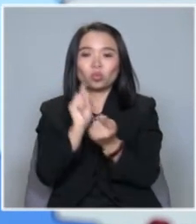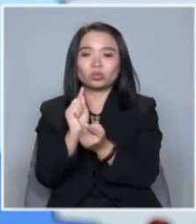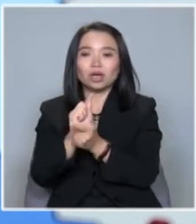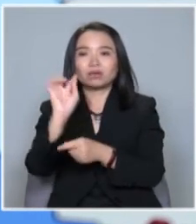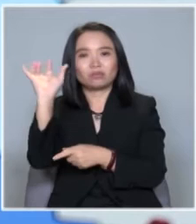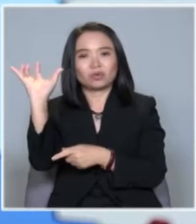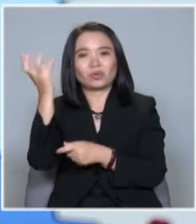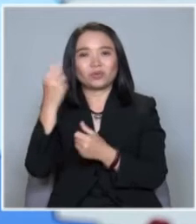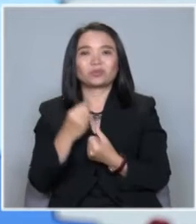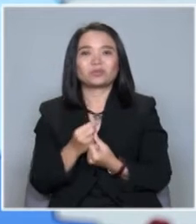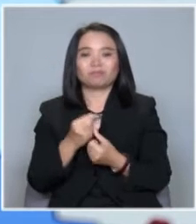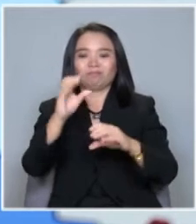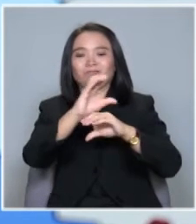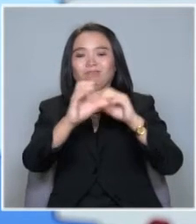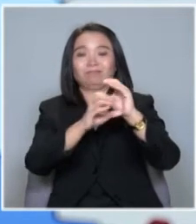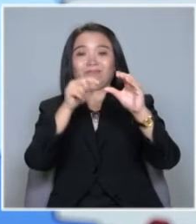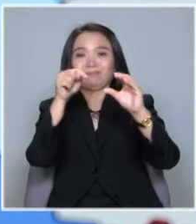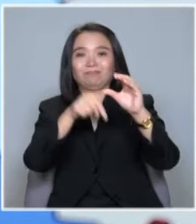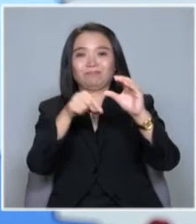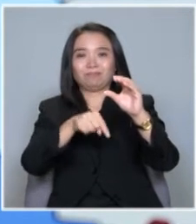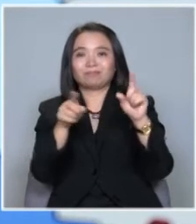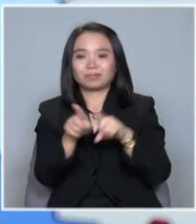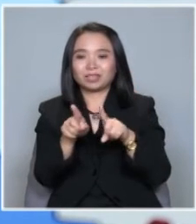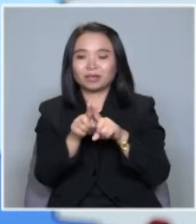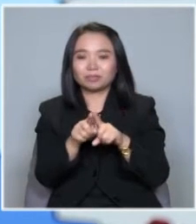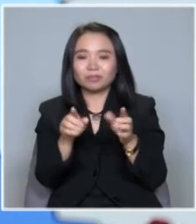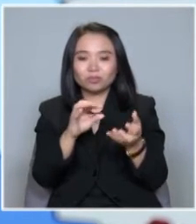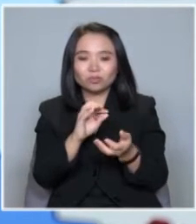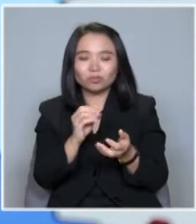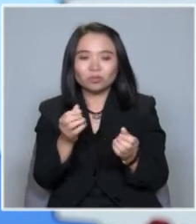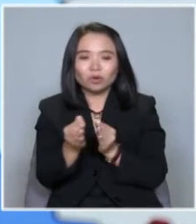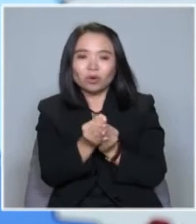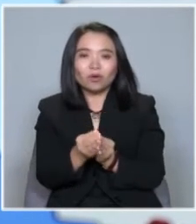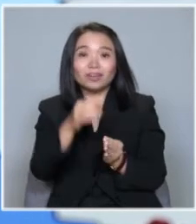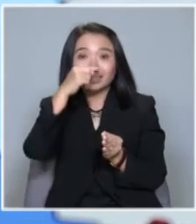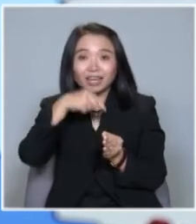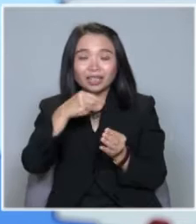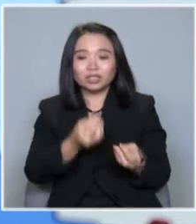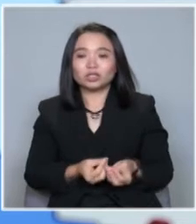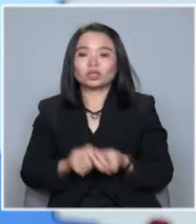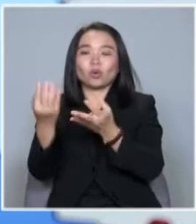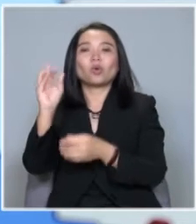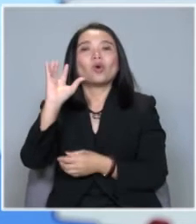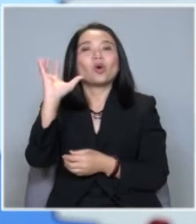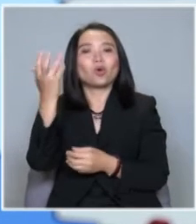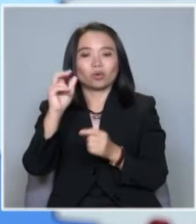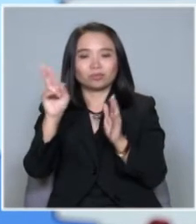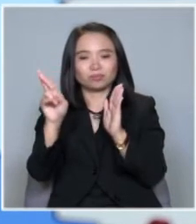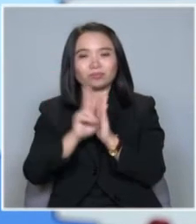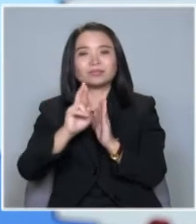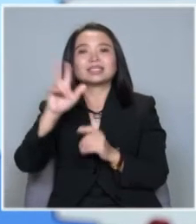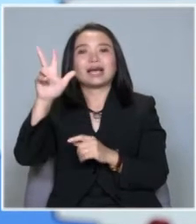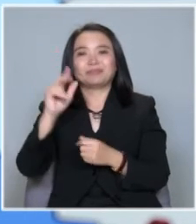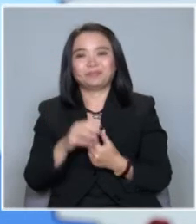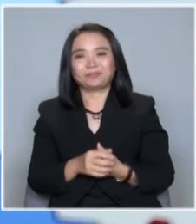ะโครงการนี้จะเป็นโครงการครัวไทยสู่ครัวโลกระยะที่3นะคะซึ่งจะเป็นตัวที่เ